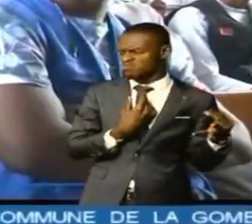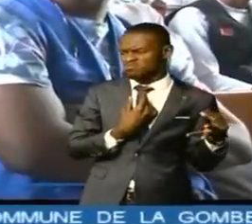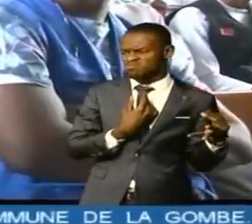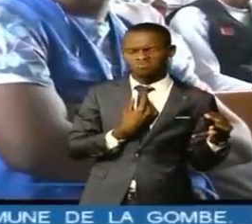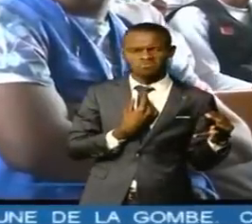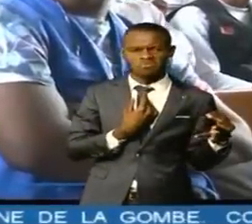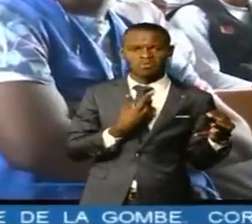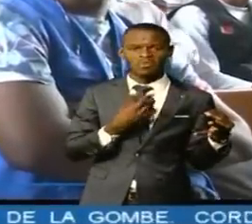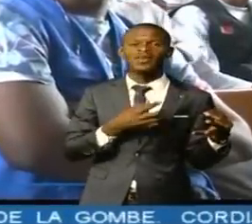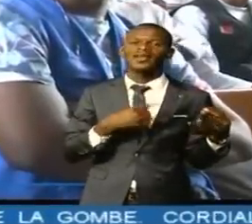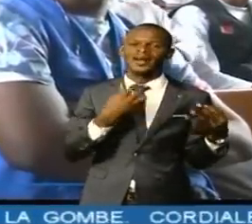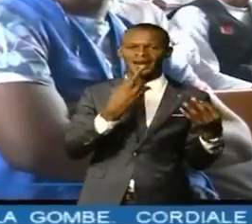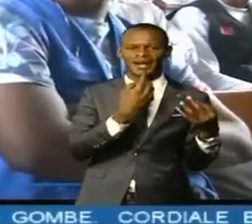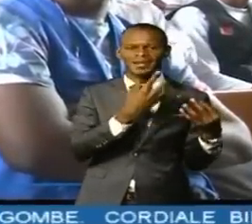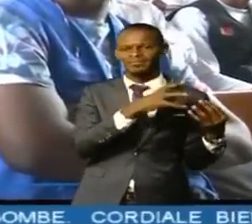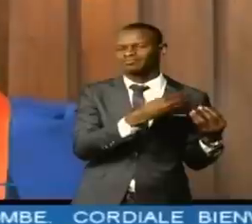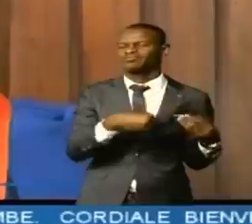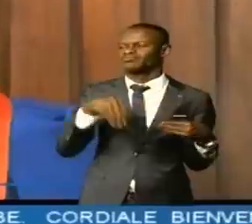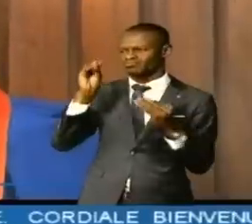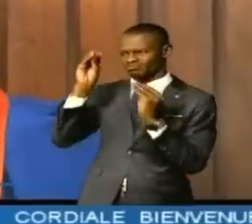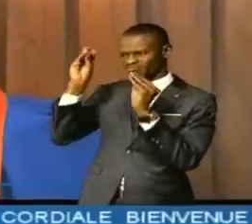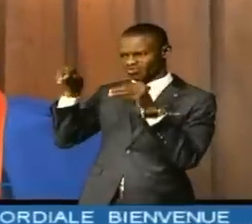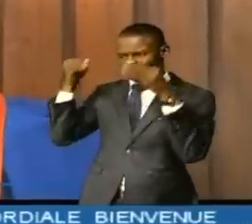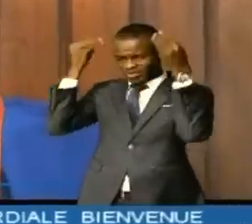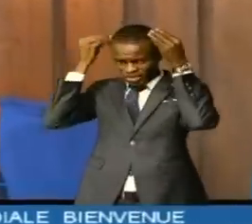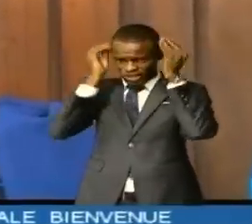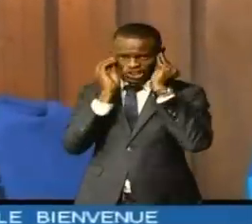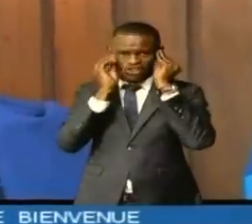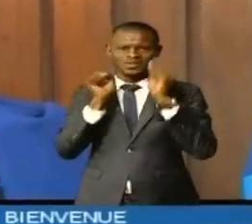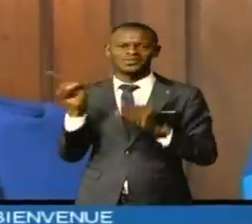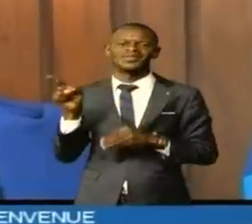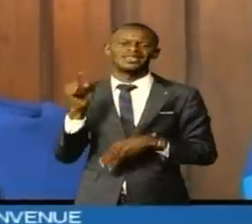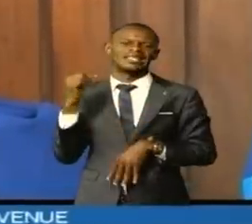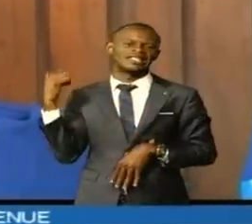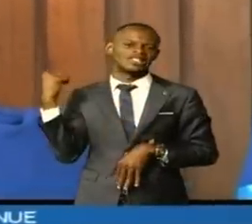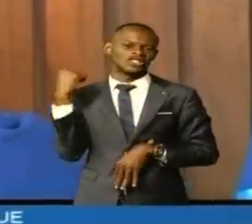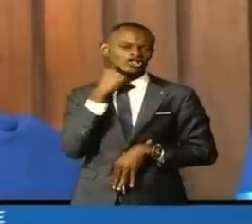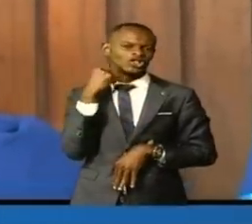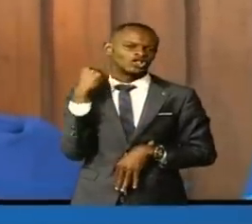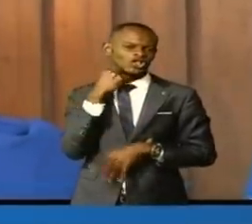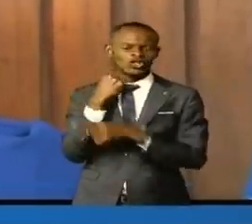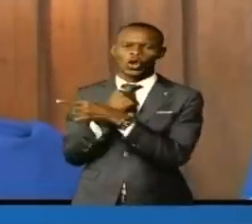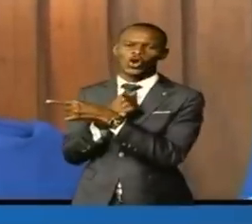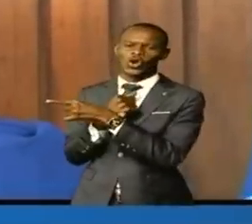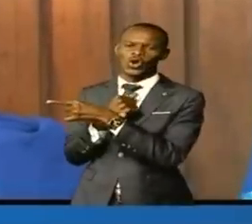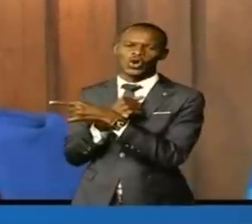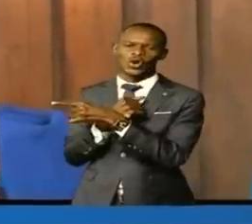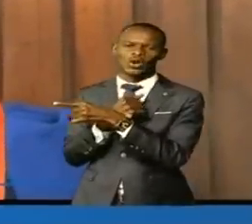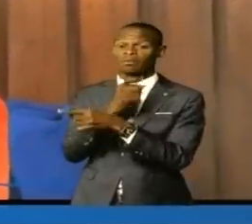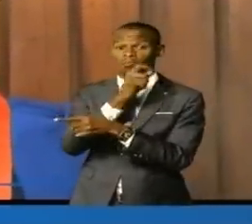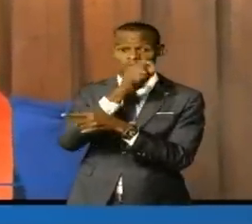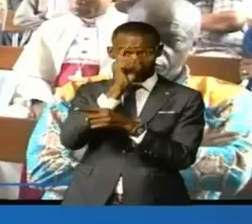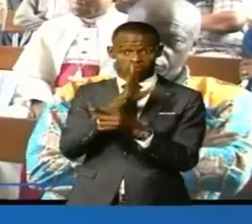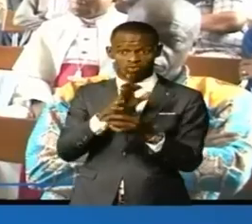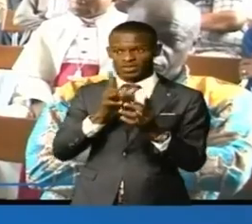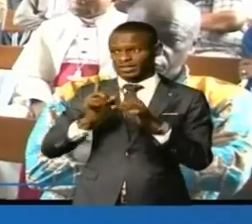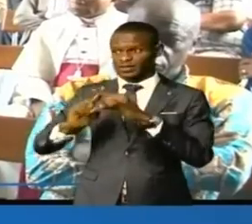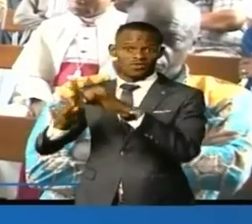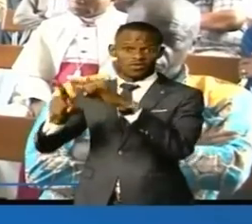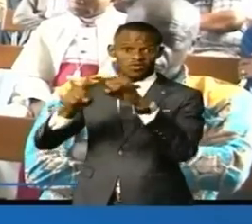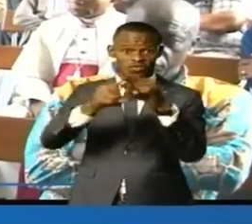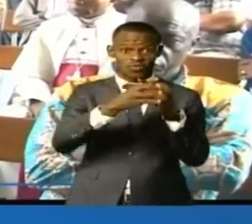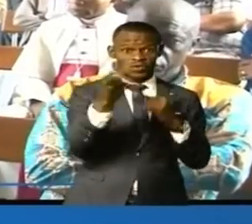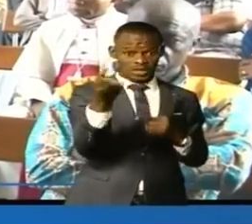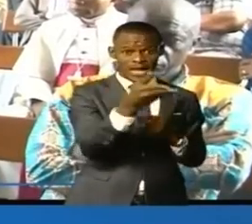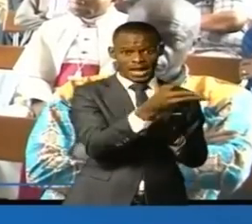et présidente de cette cérémonie académique, professeur ordinaire Anastasie Masanga Maponda, a